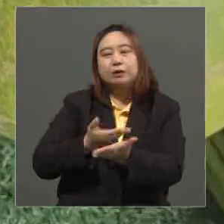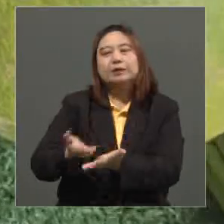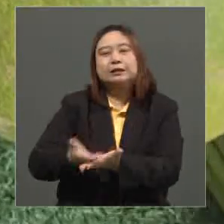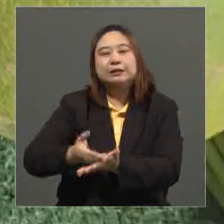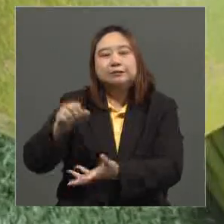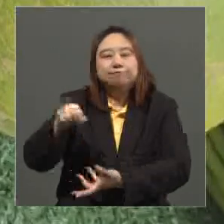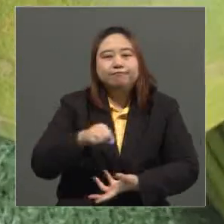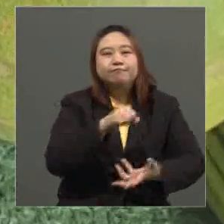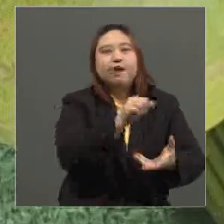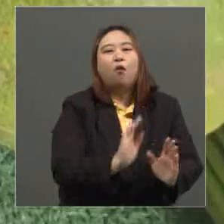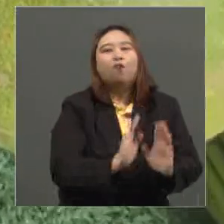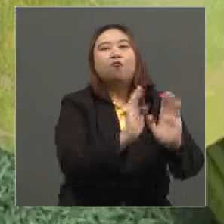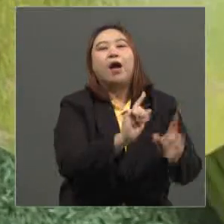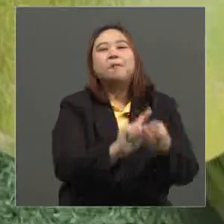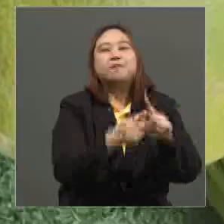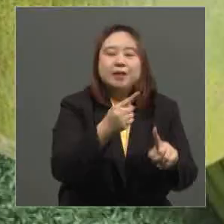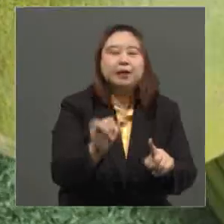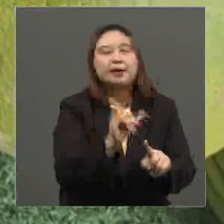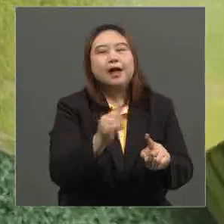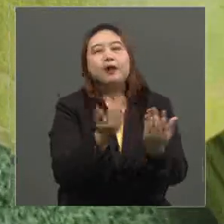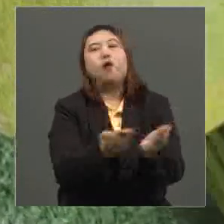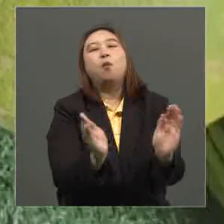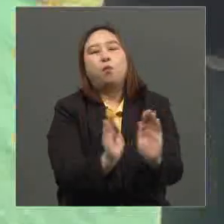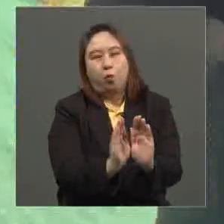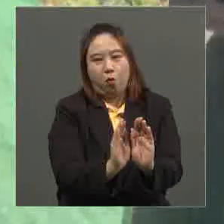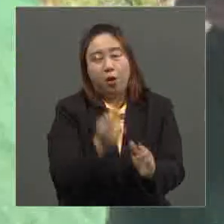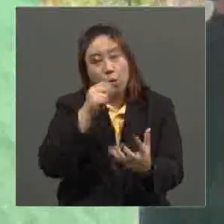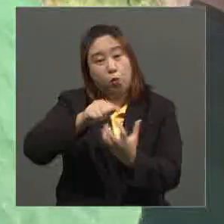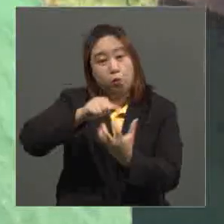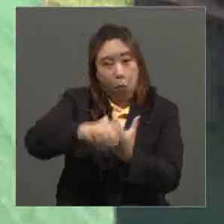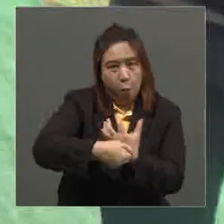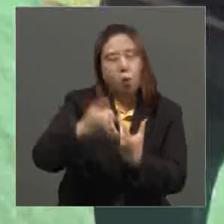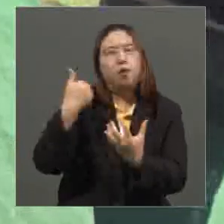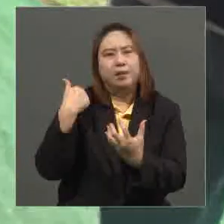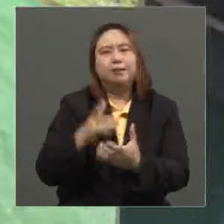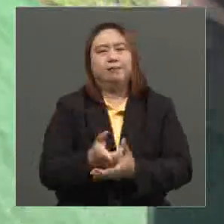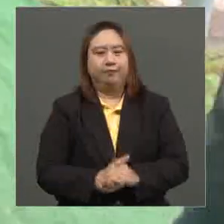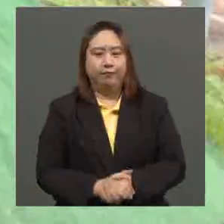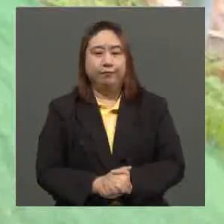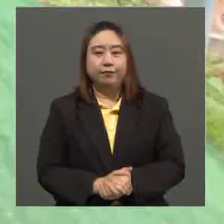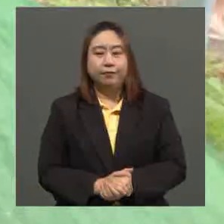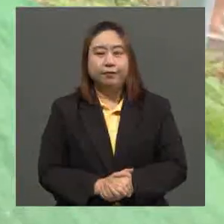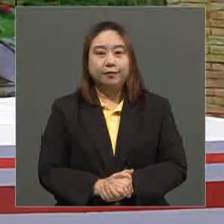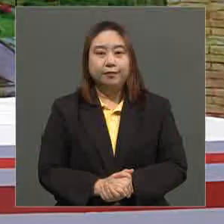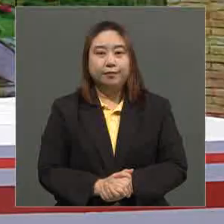ของฝากให้กับเพื่อนฝูงญาติพี่น้องกันอีกด้วยนะคะส้มโอก็มีค่ะสมโอครับ